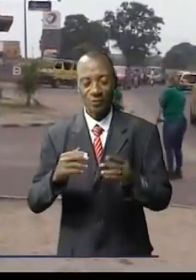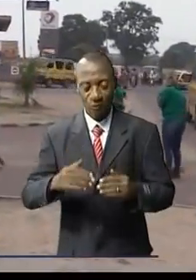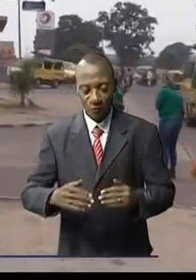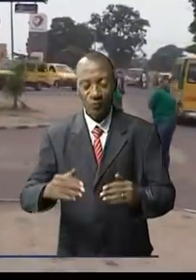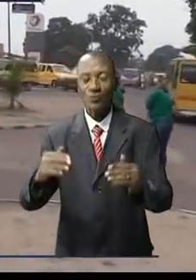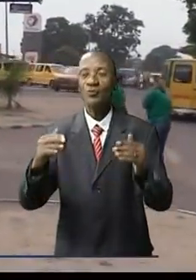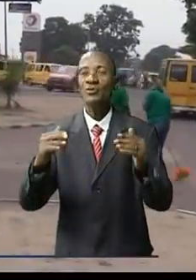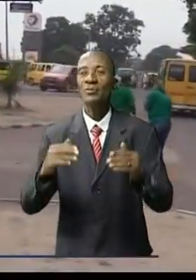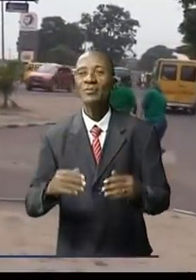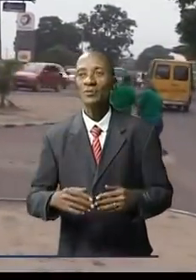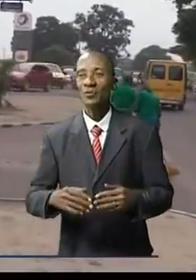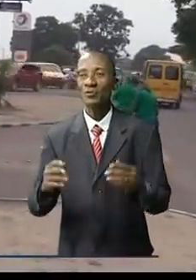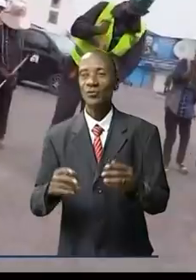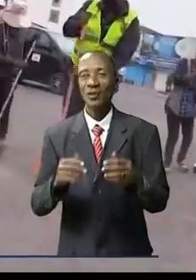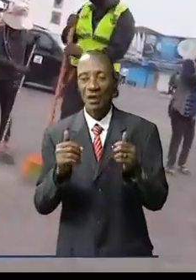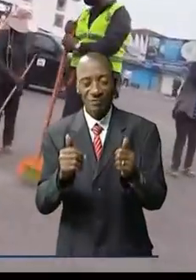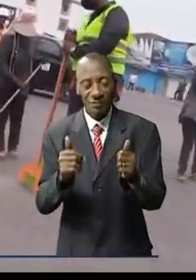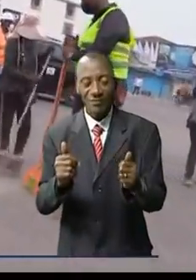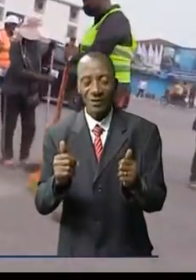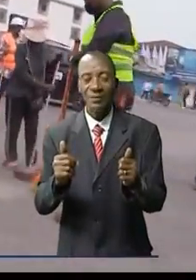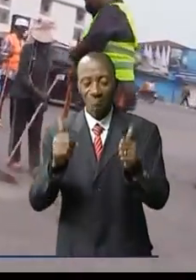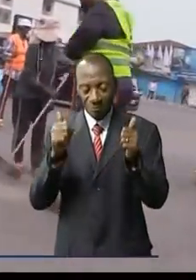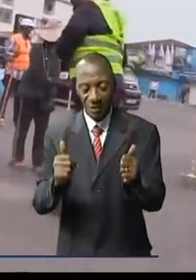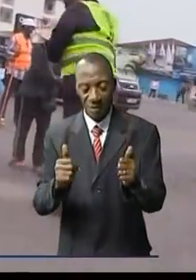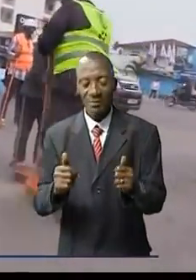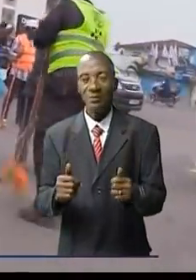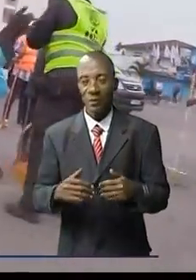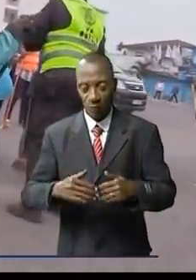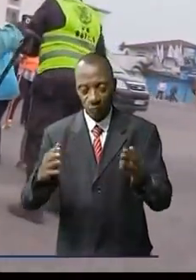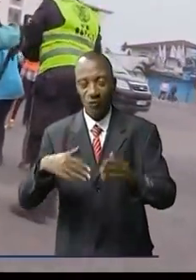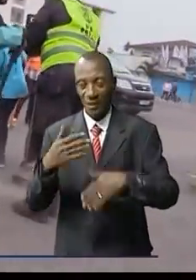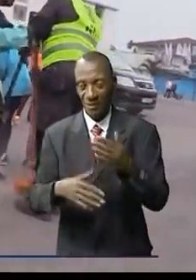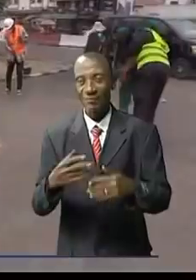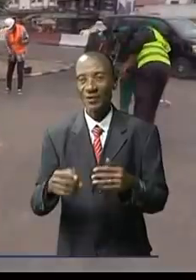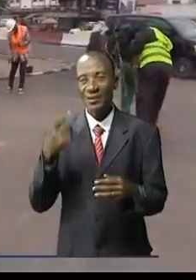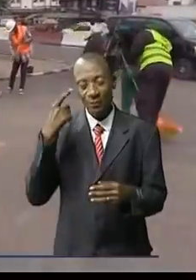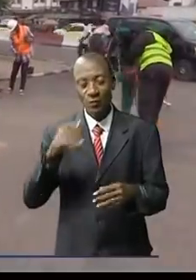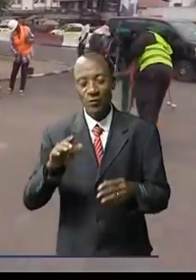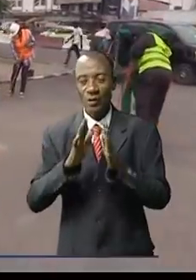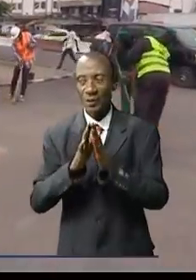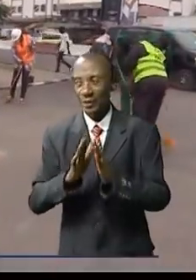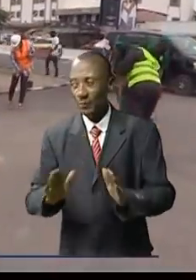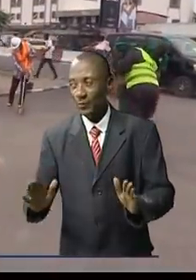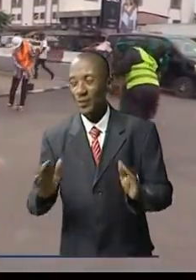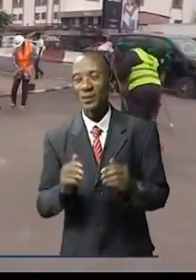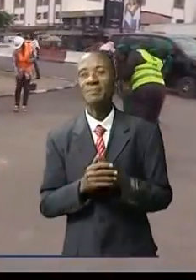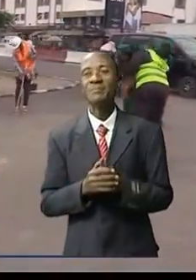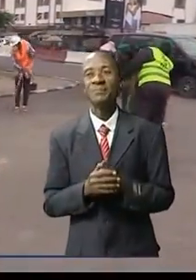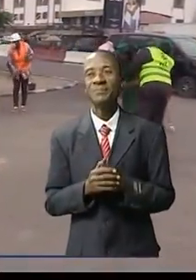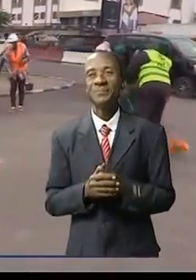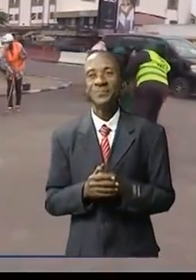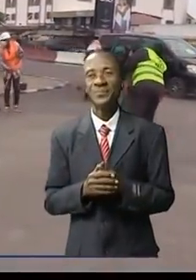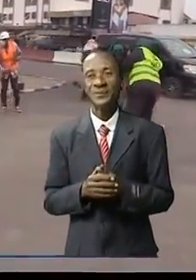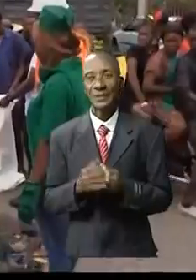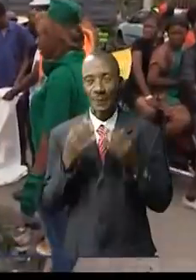d'assainissement dans le cadre de l'opération Kinshasa Bopeto. Kinshasa Bopeto, une philosophie devant conduire les Kinois et Kinois au